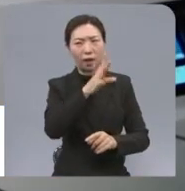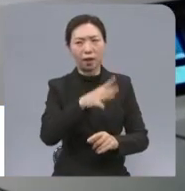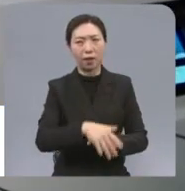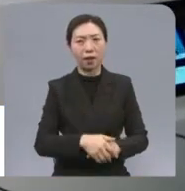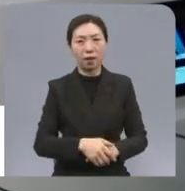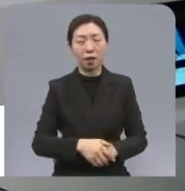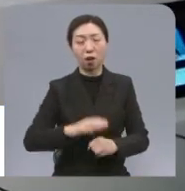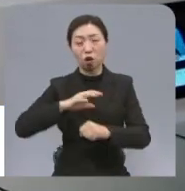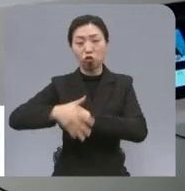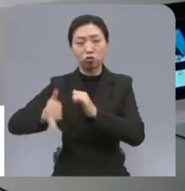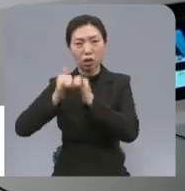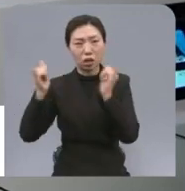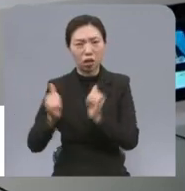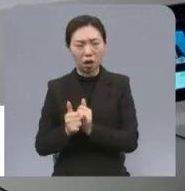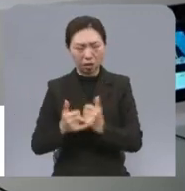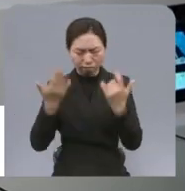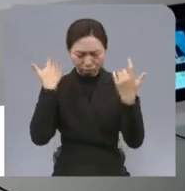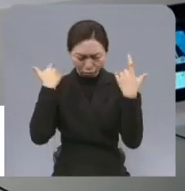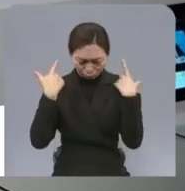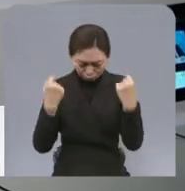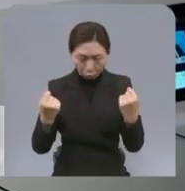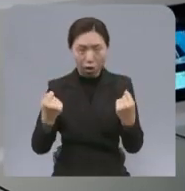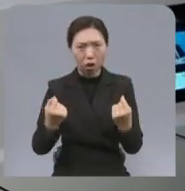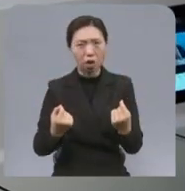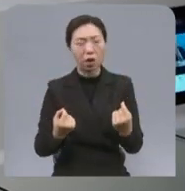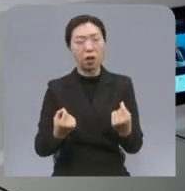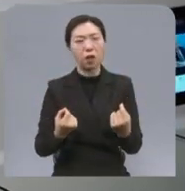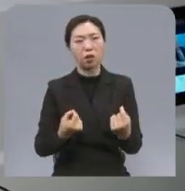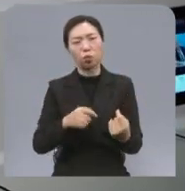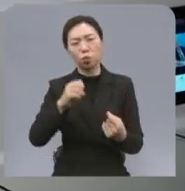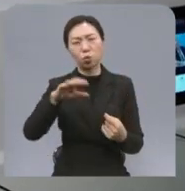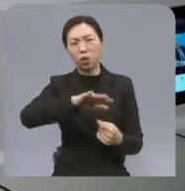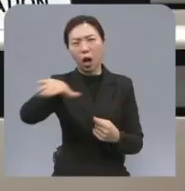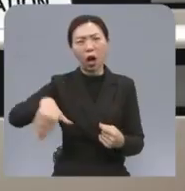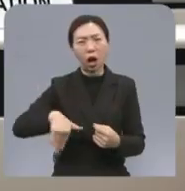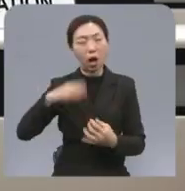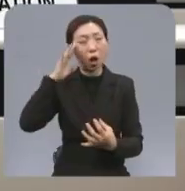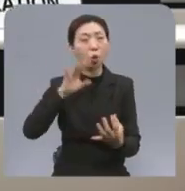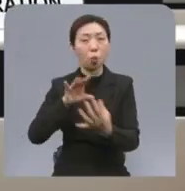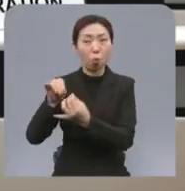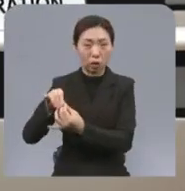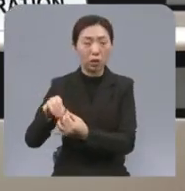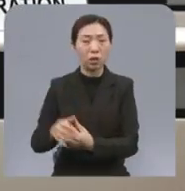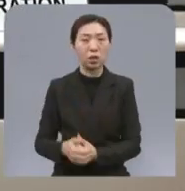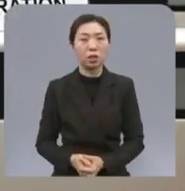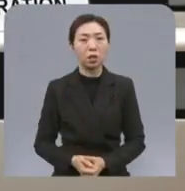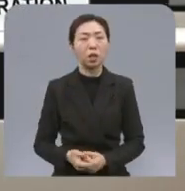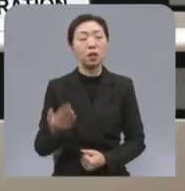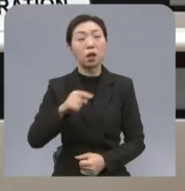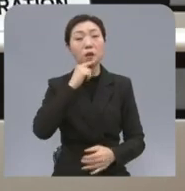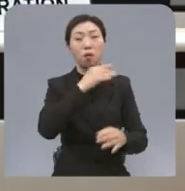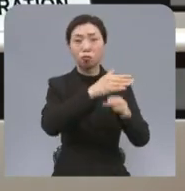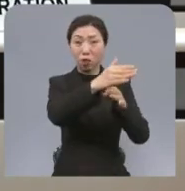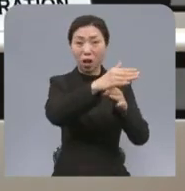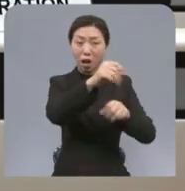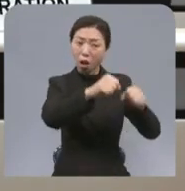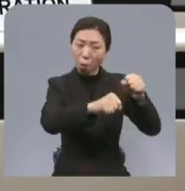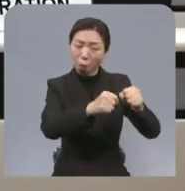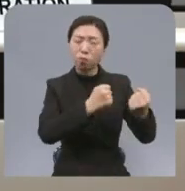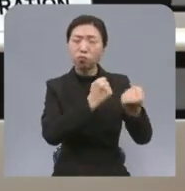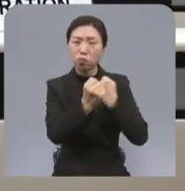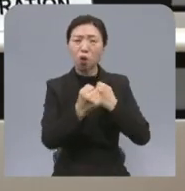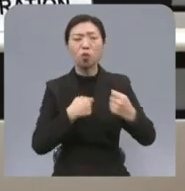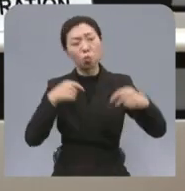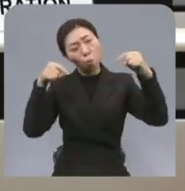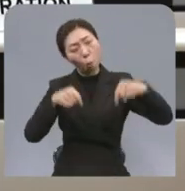a souligné que la communauté internationale maintenez toujours sa position selon laquelle le royaume-hermite ne pourrions